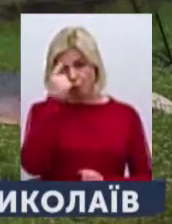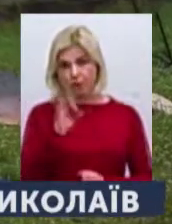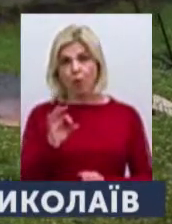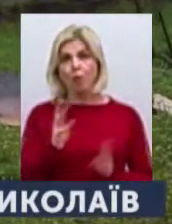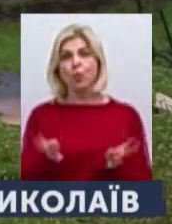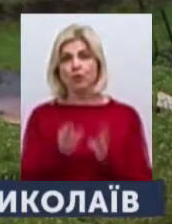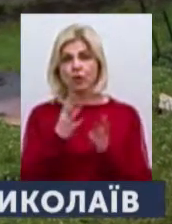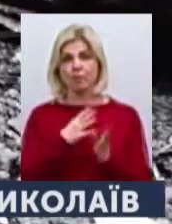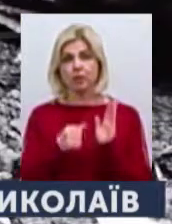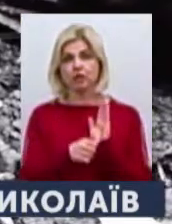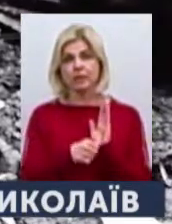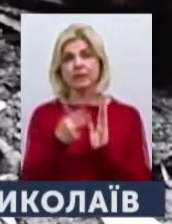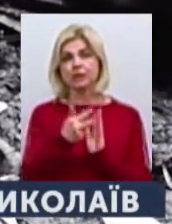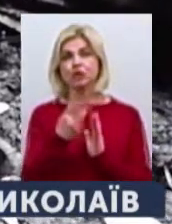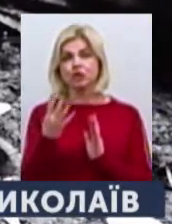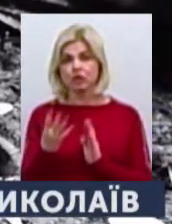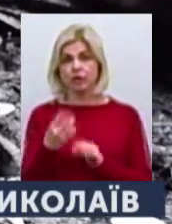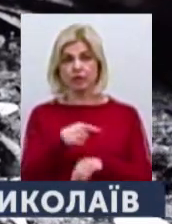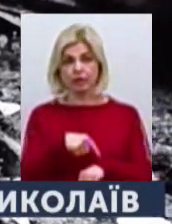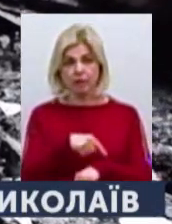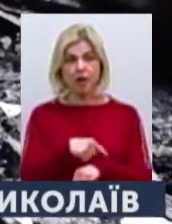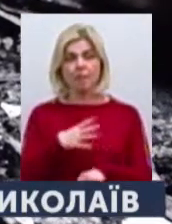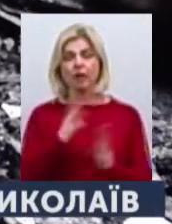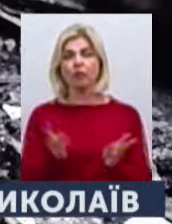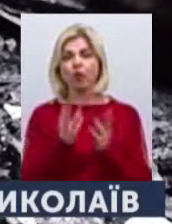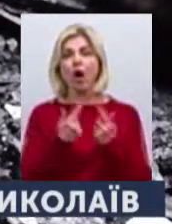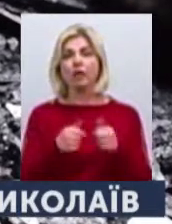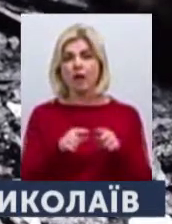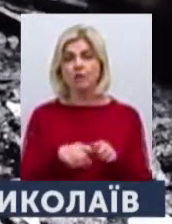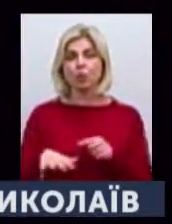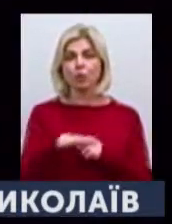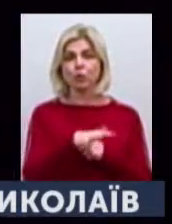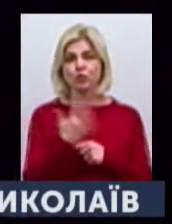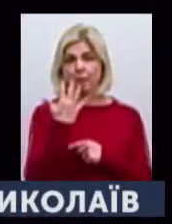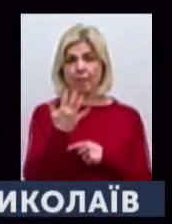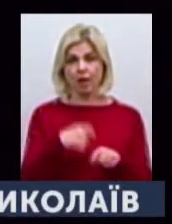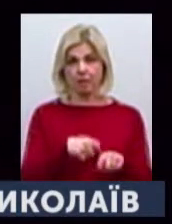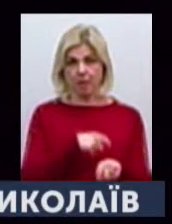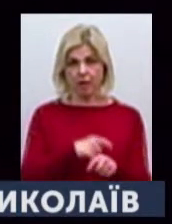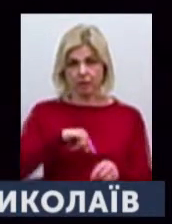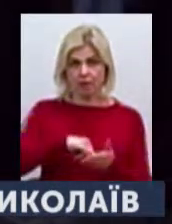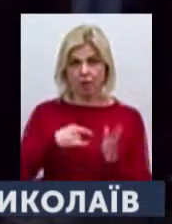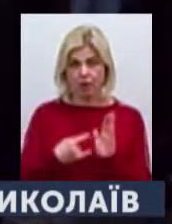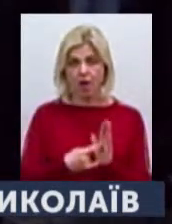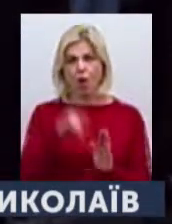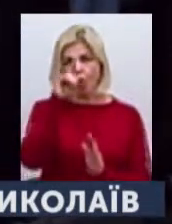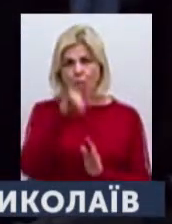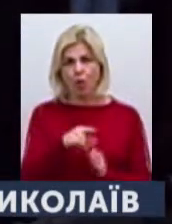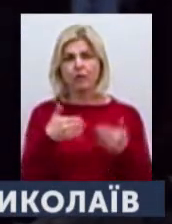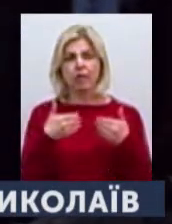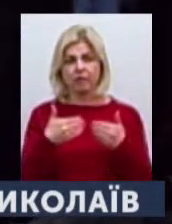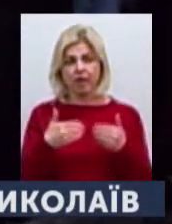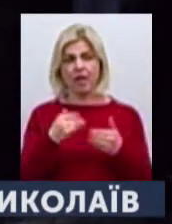надійшло о 6:34. Вогонь охопив класну кімнату площею 5 квадратних метрів. Обгоріли стіни та вікна, парти, побутова